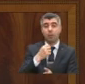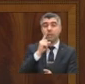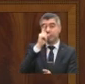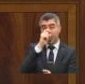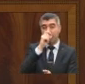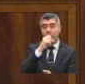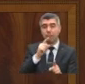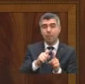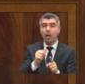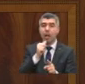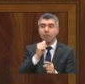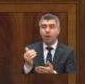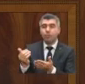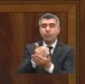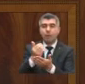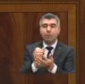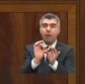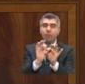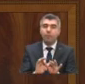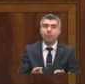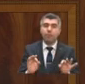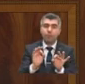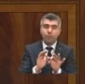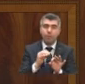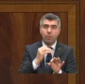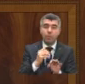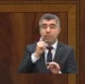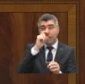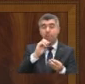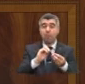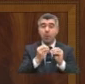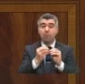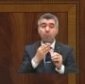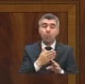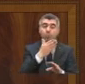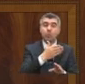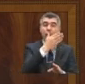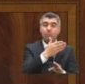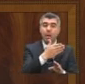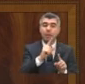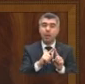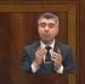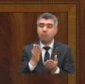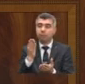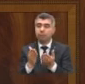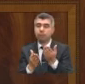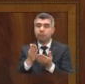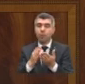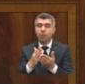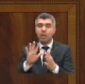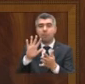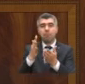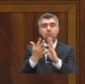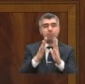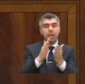على الموارد المائية والذي أضحى معه يهدد الأمن المائي والتوازنات الاقتصادية والاجتماعية والبيئية،